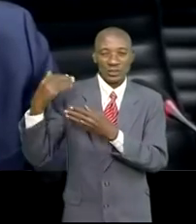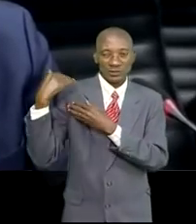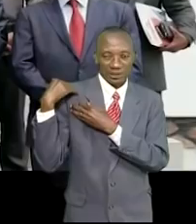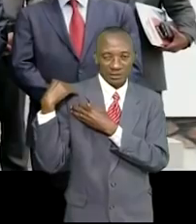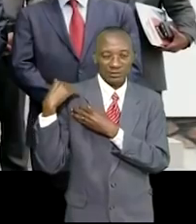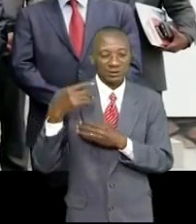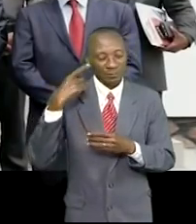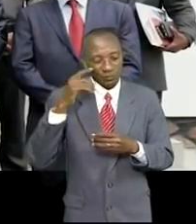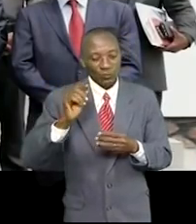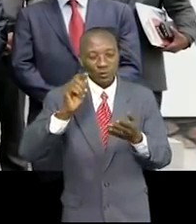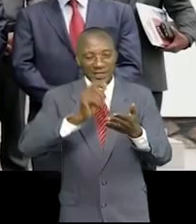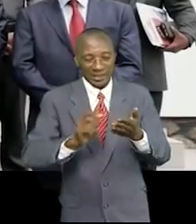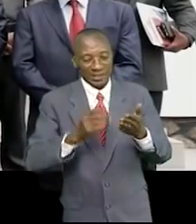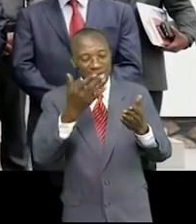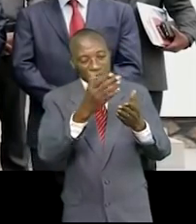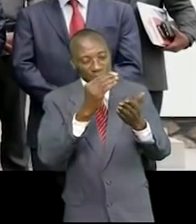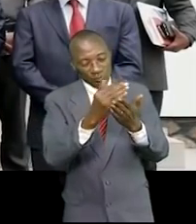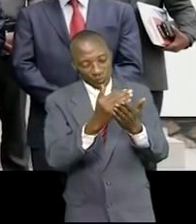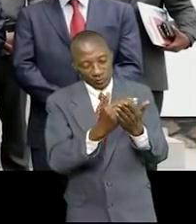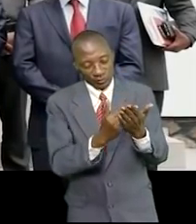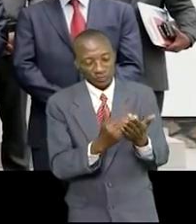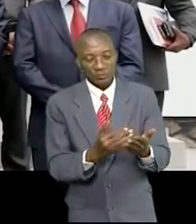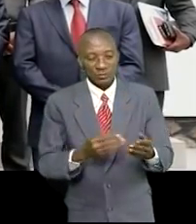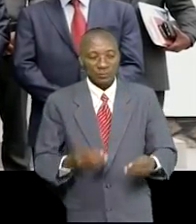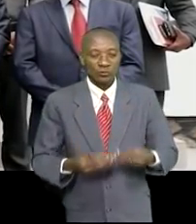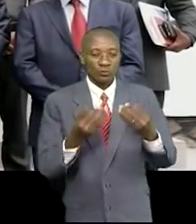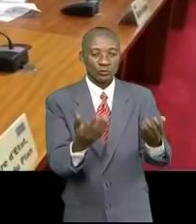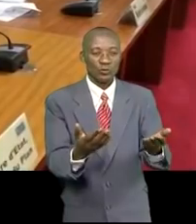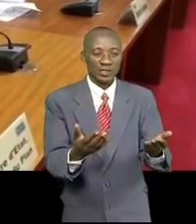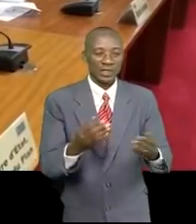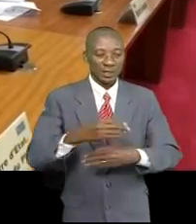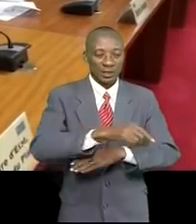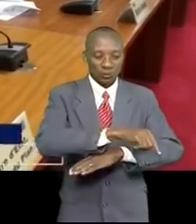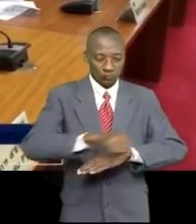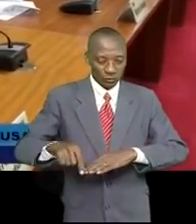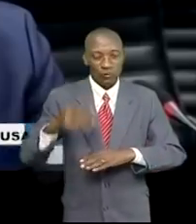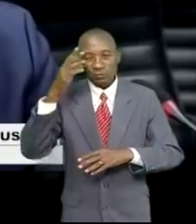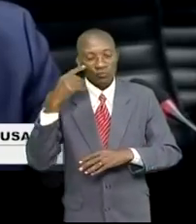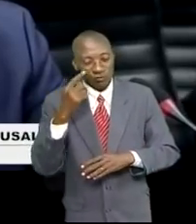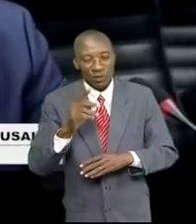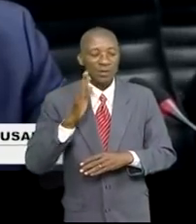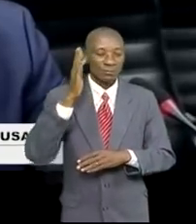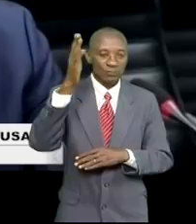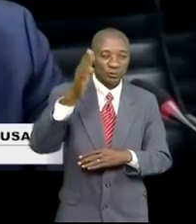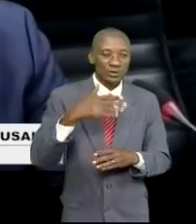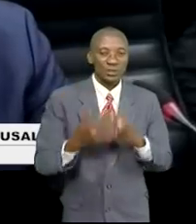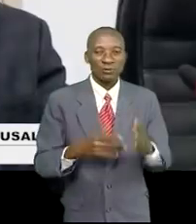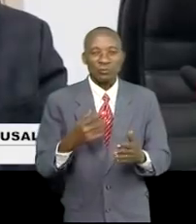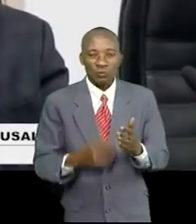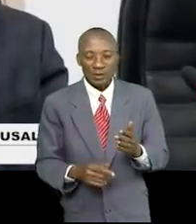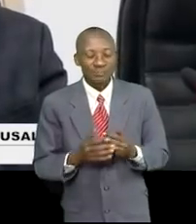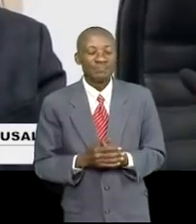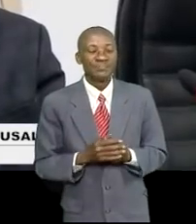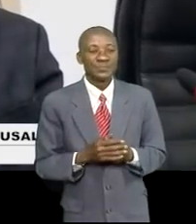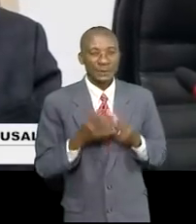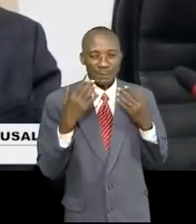de charges soit soumis à son Excellence Monsieur le Premier ministre et donc au gouvernement. C'est autant dire que le chef du gouvernement vient de